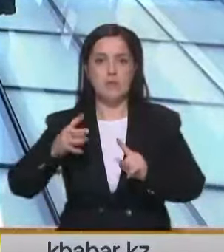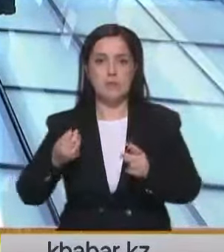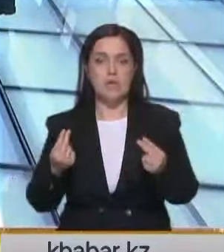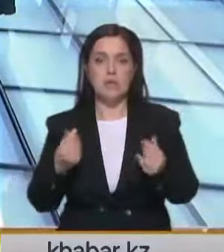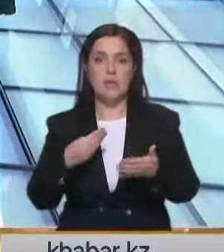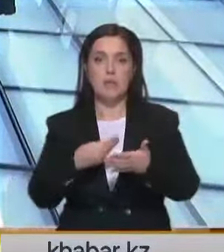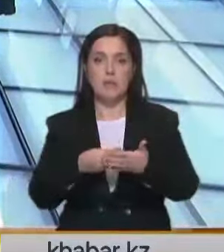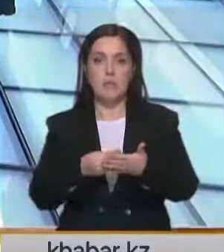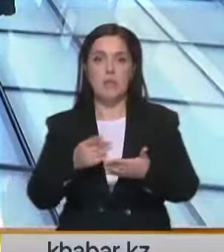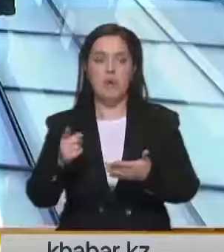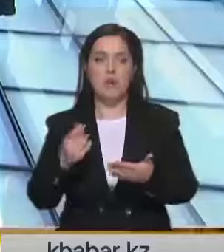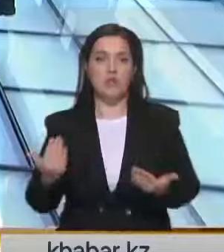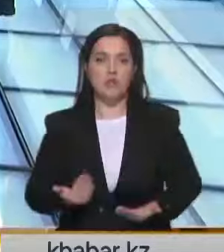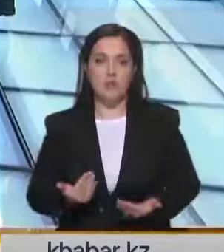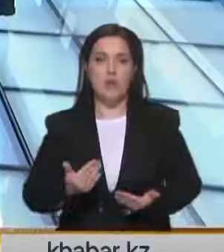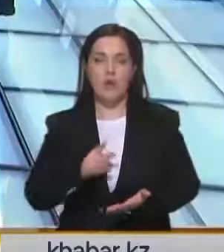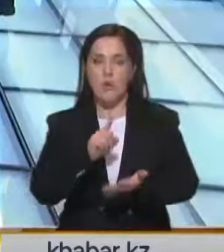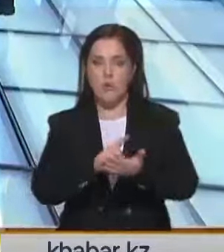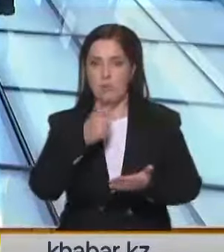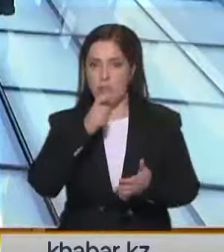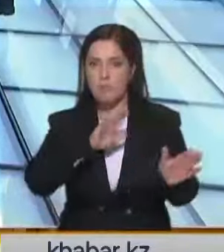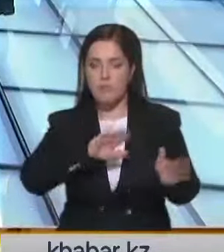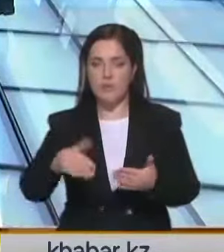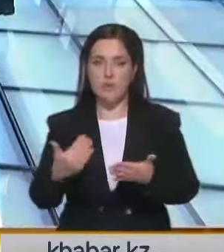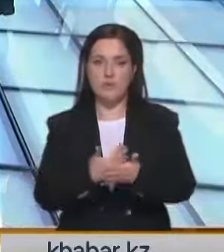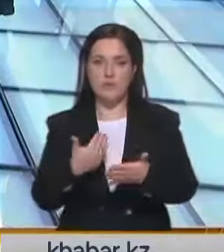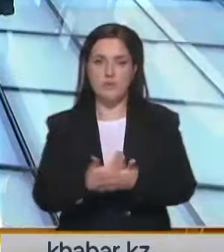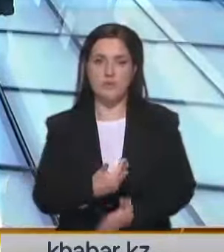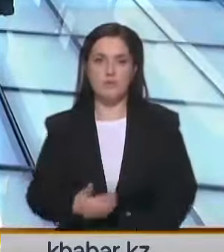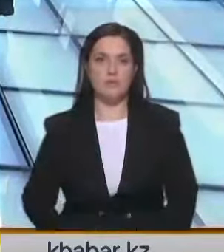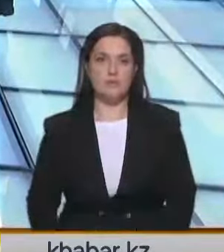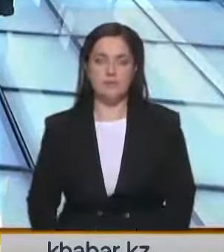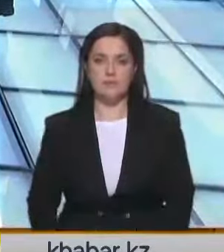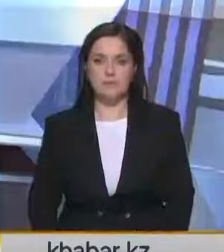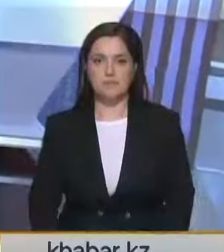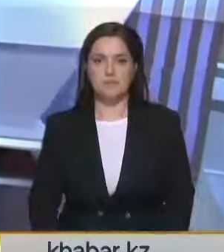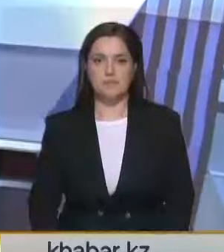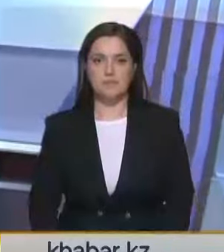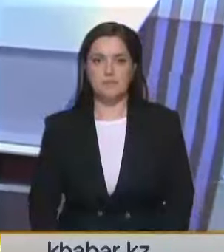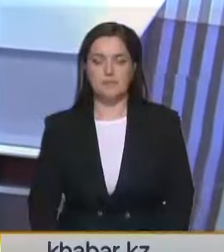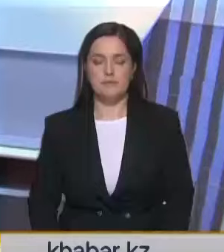как финтех меняет нашу с вами жизнь. Не пропустите сразу после выпуска новостей.